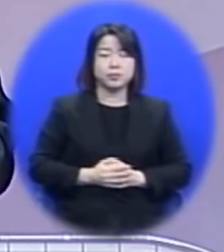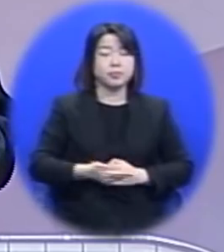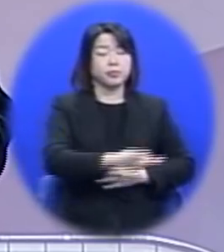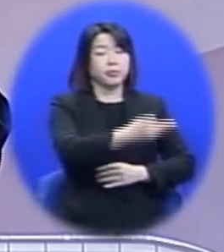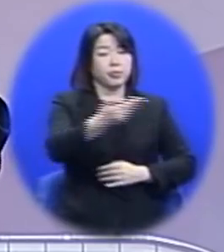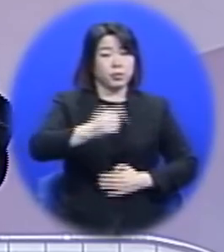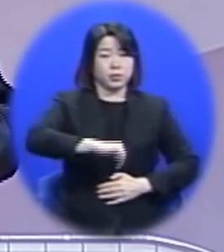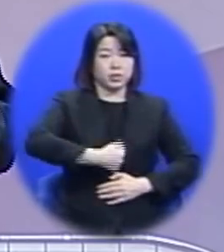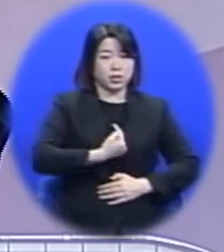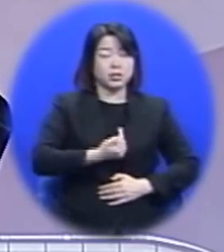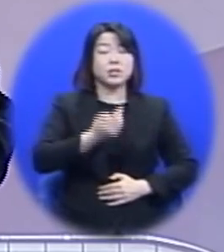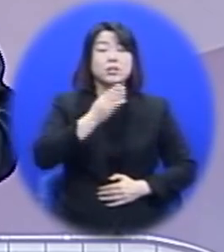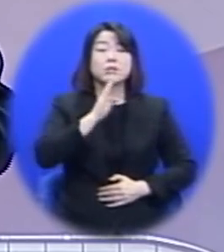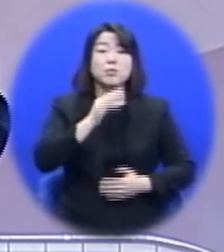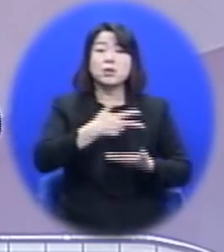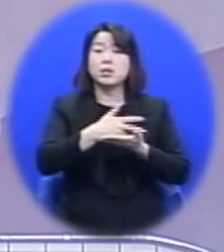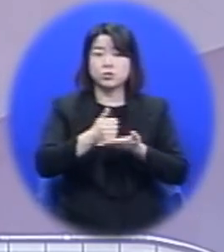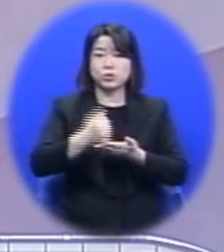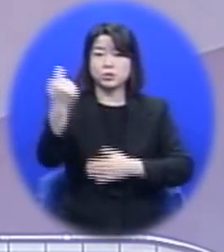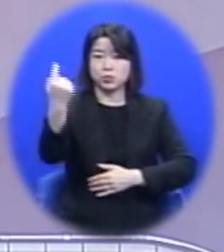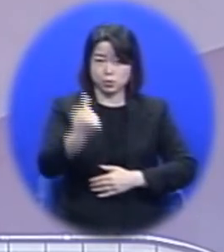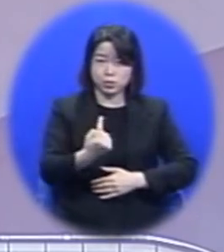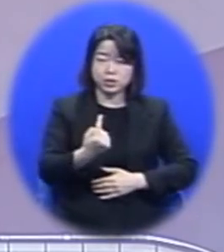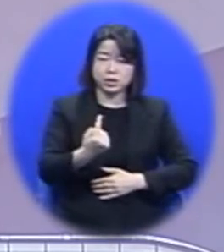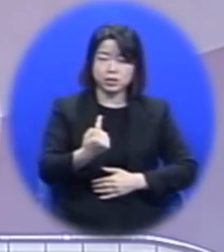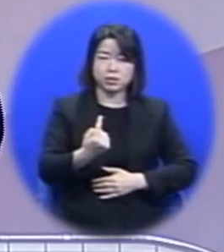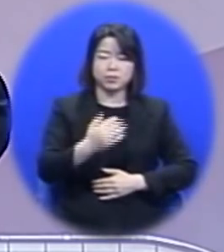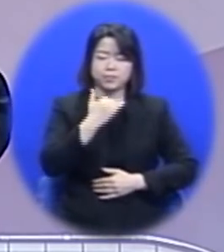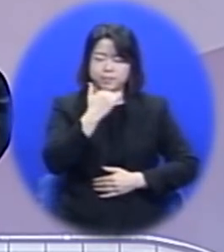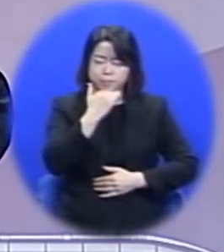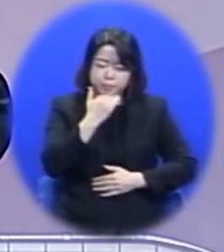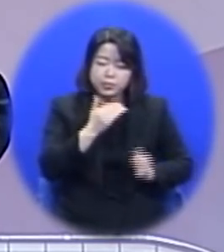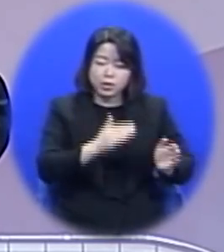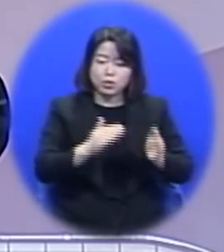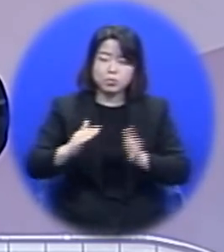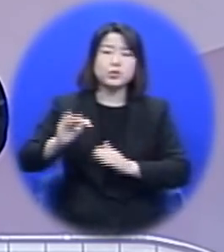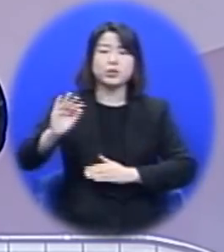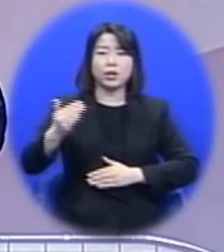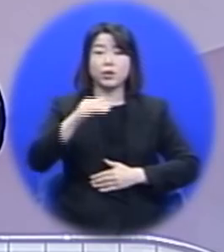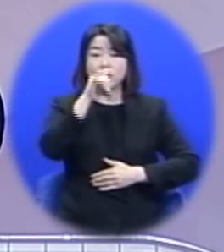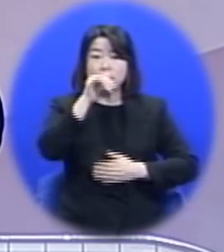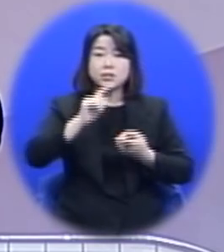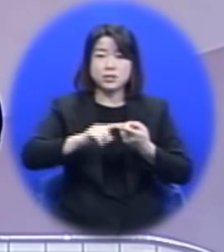여러분 자신이 정말 주님이 오시기를 기다리고